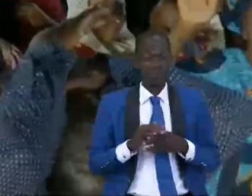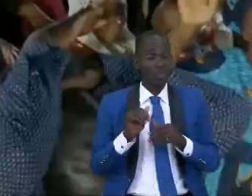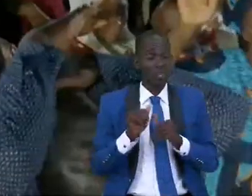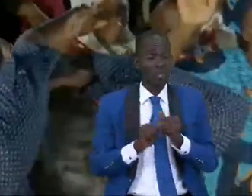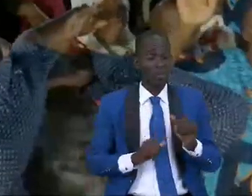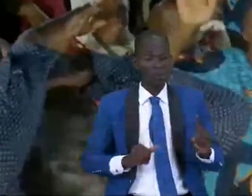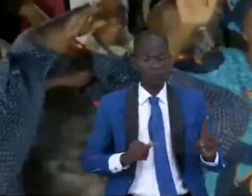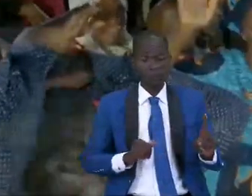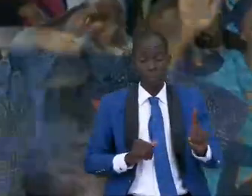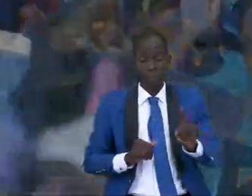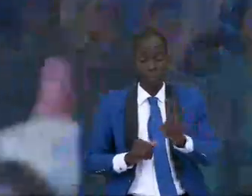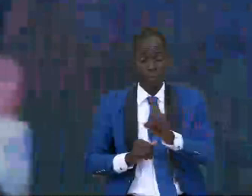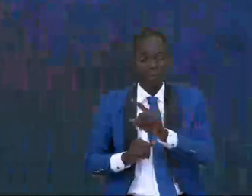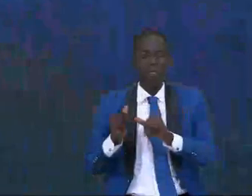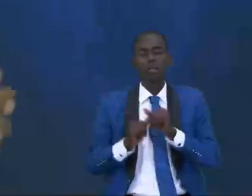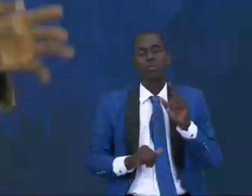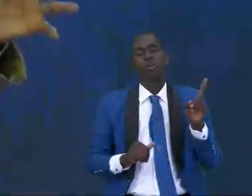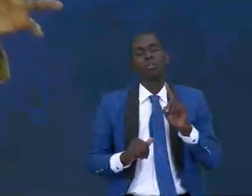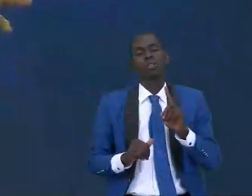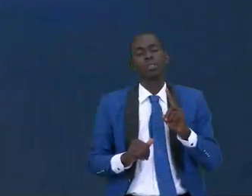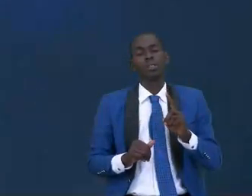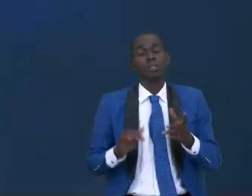Tout le monde, partout,